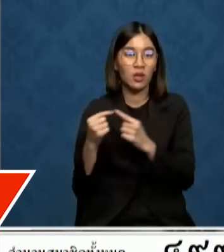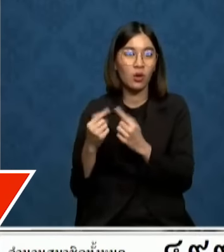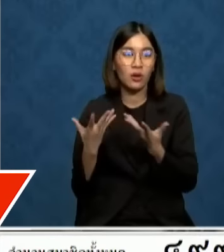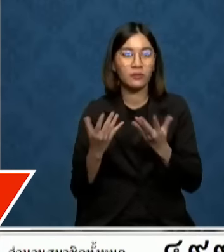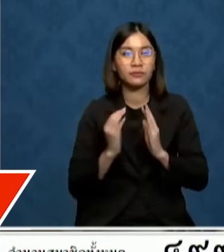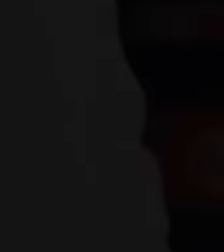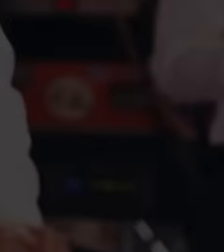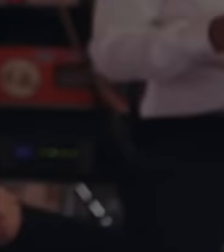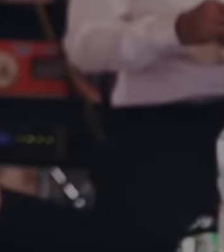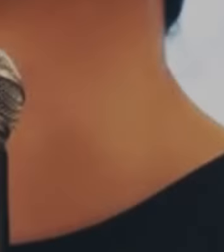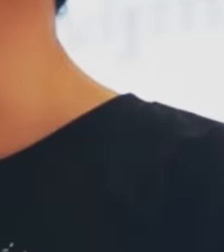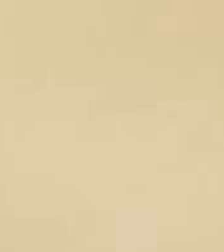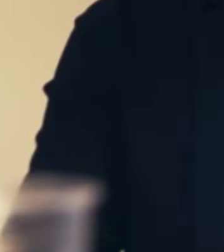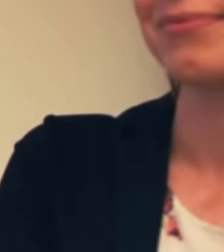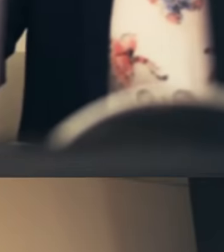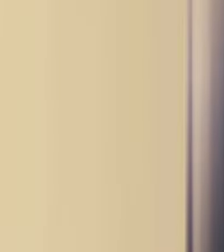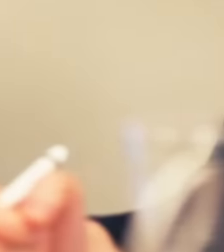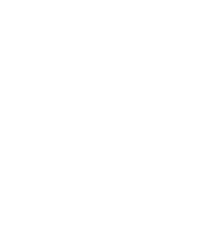ขอบคุณ